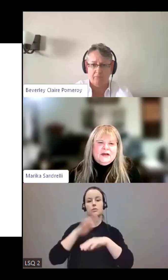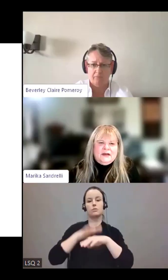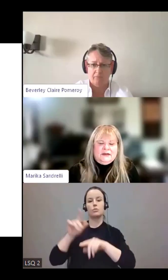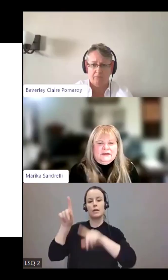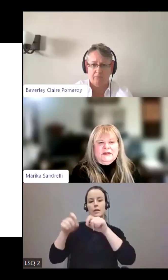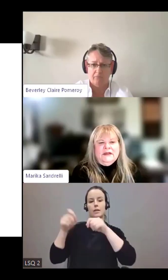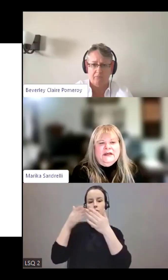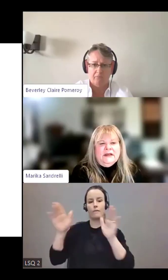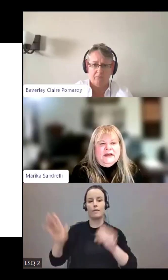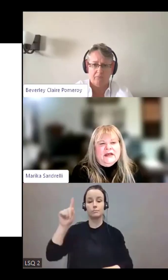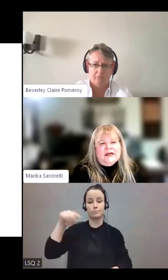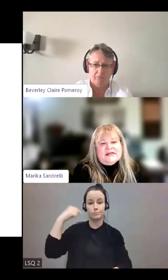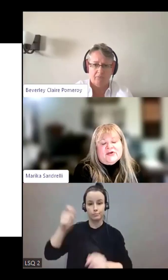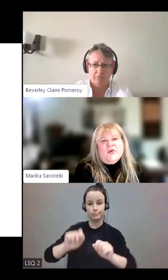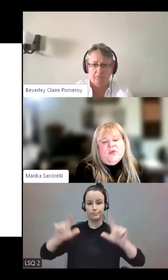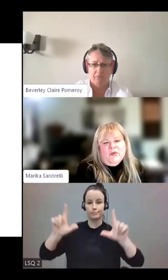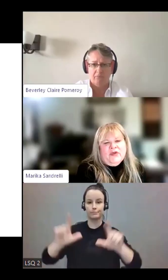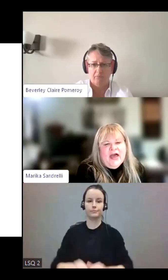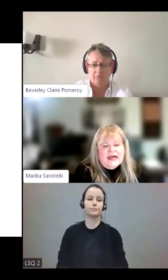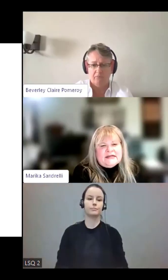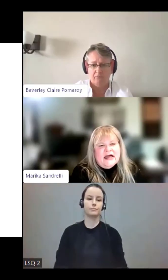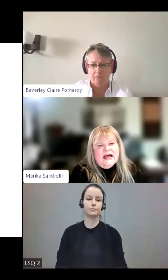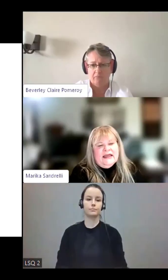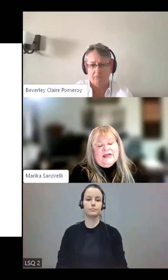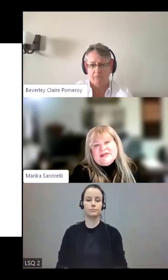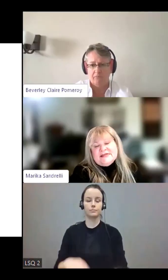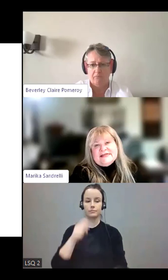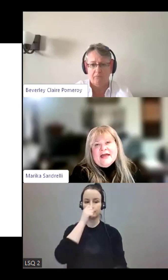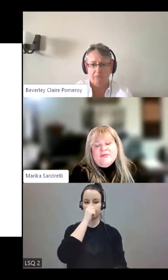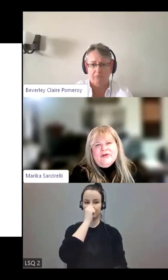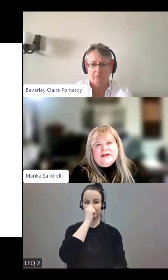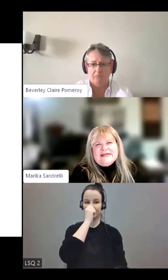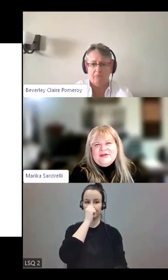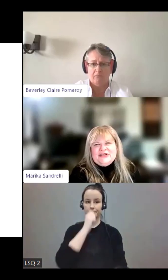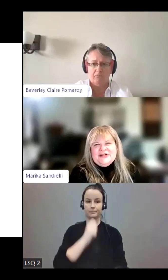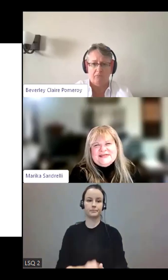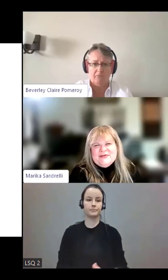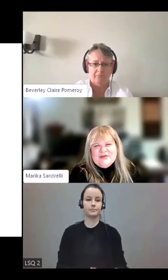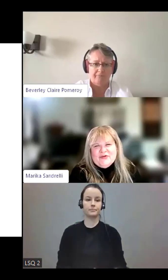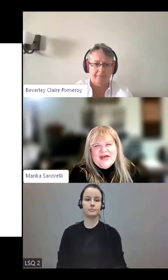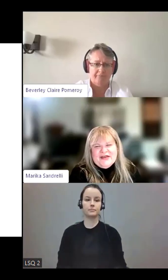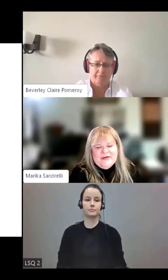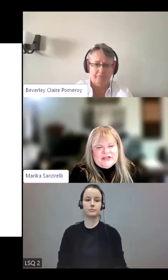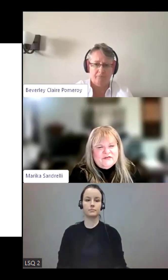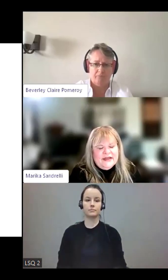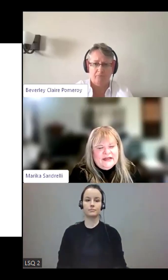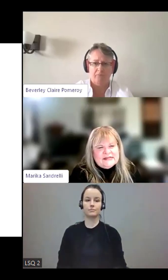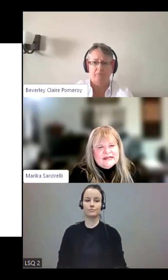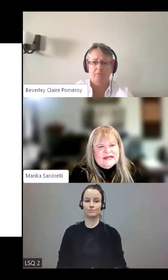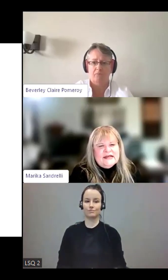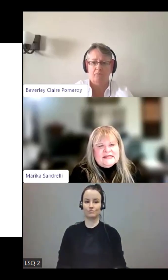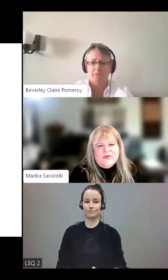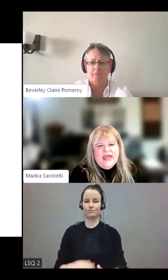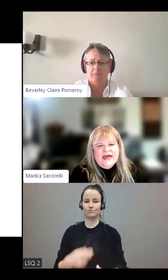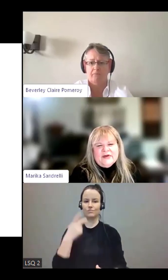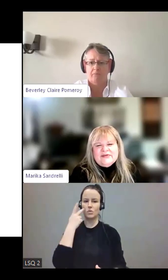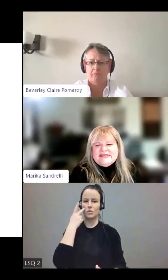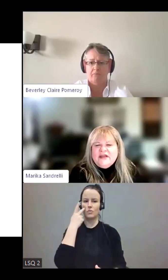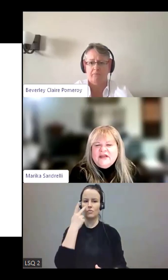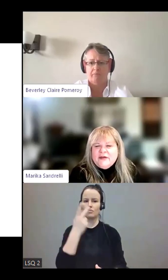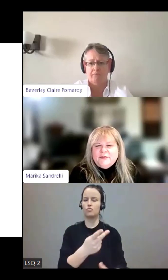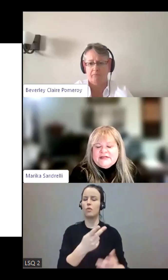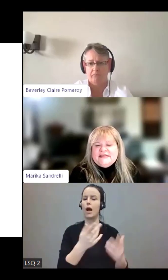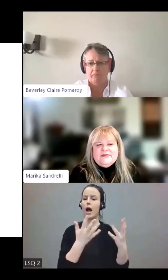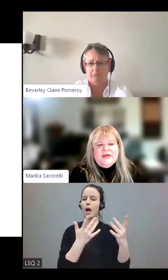Alors, voici l'échantillon, parce que je partager certaines des planifications. Donc,